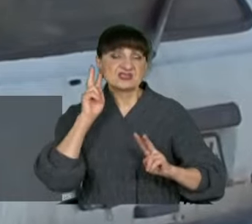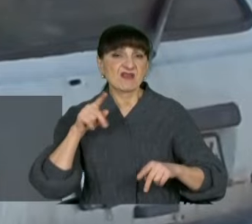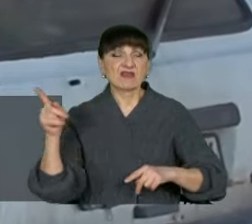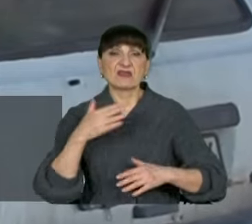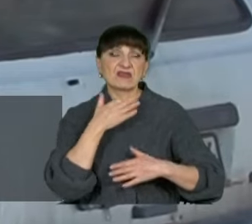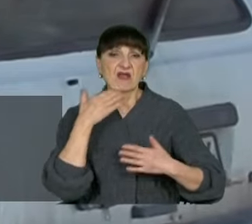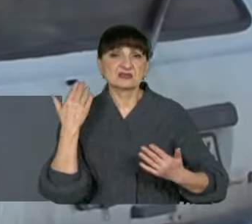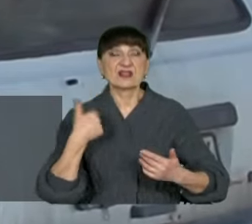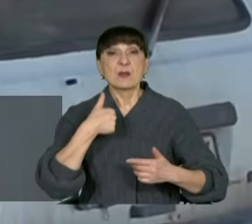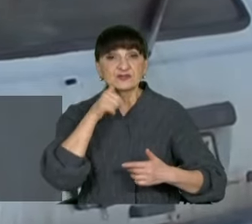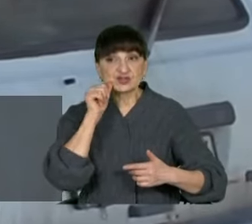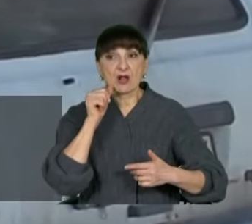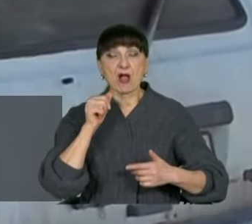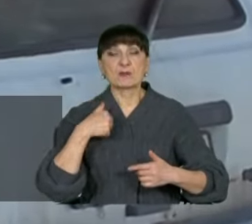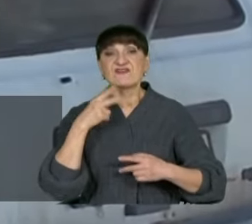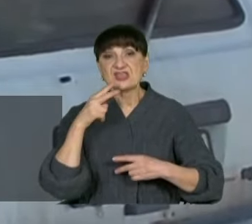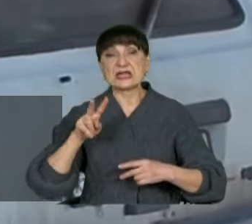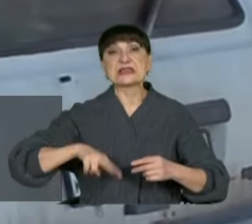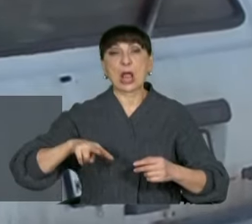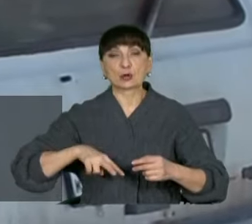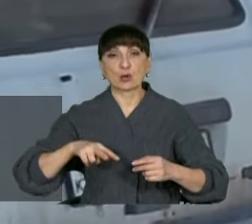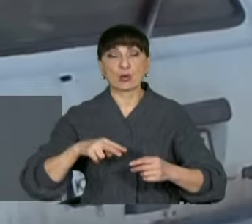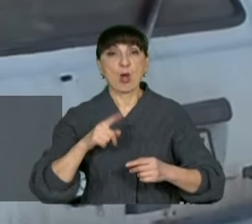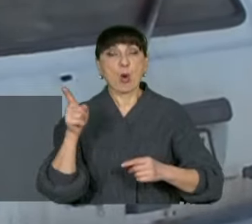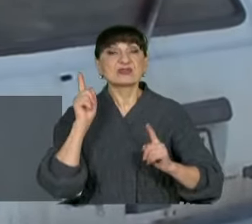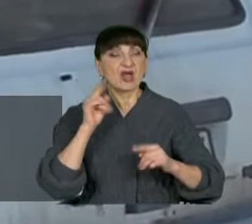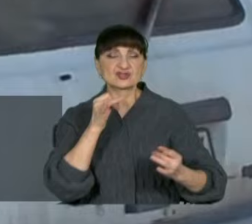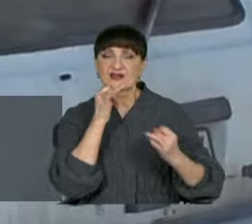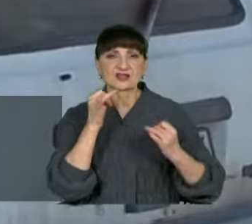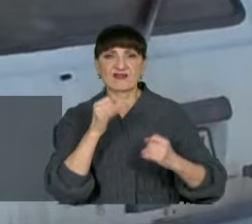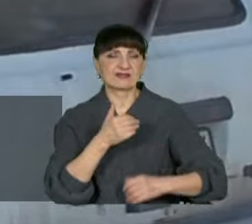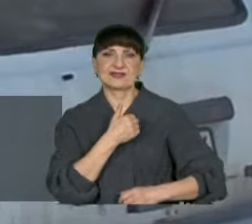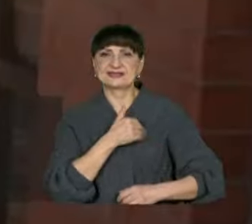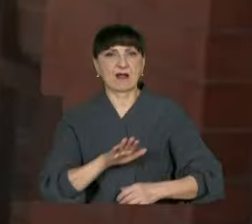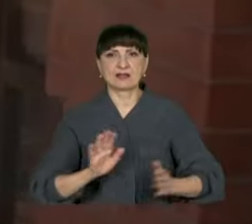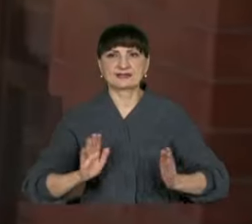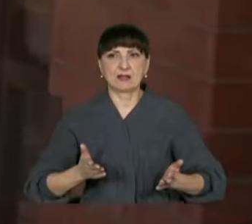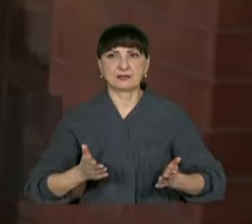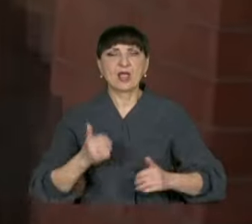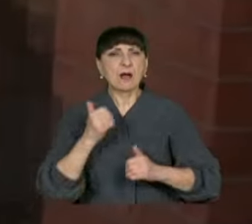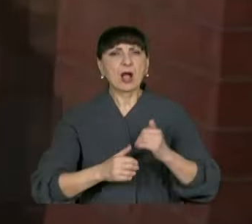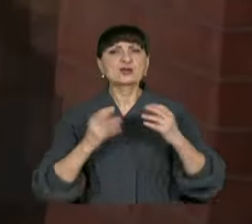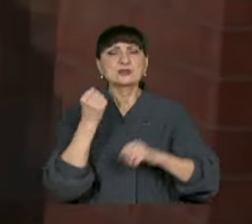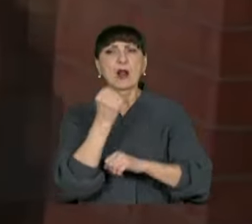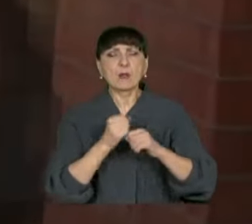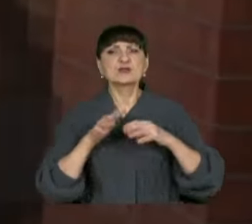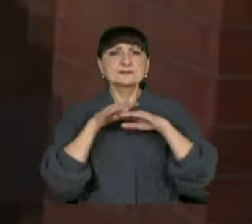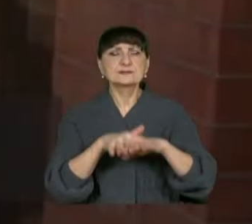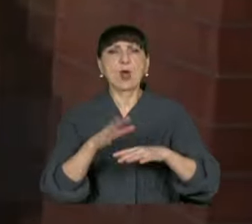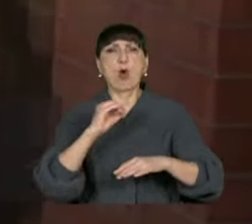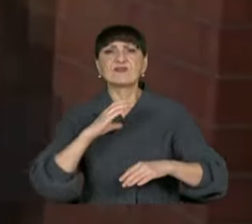хотят. Вчера мы вот этого видели, директора, он даже, можно сказать, с нами не захотел разговаривать. Каждый день рабочие штурмуют